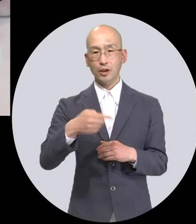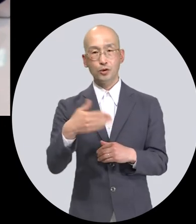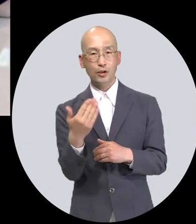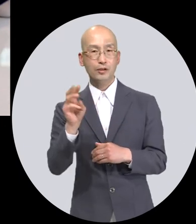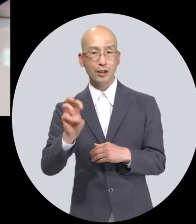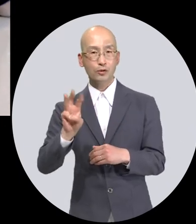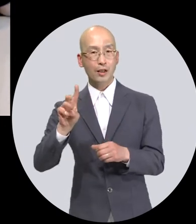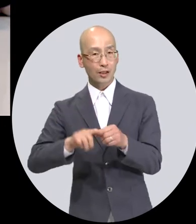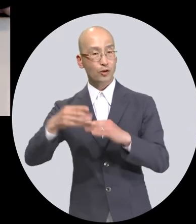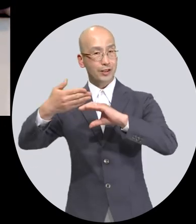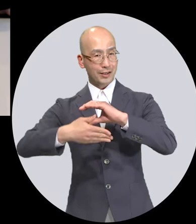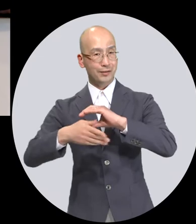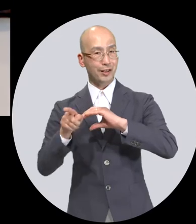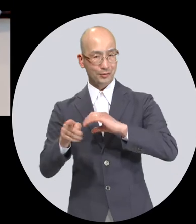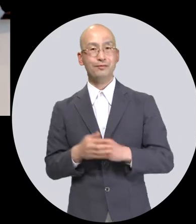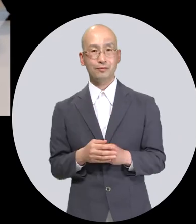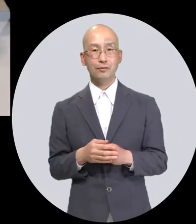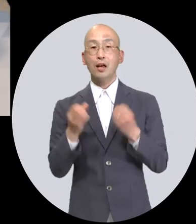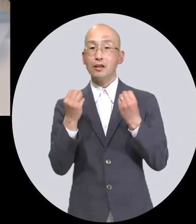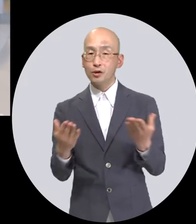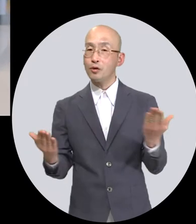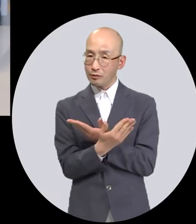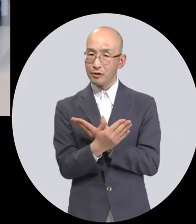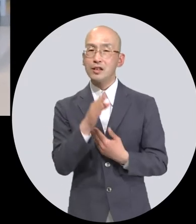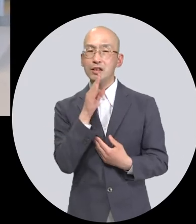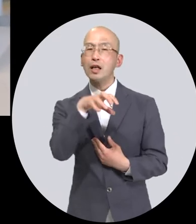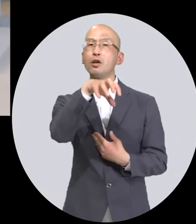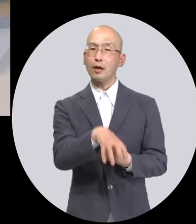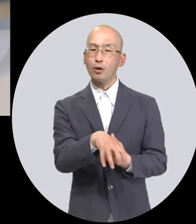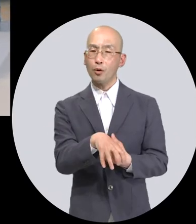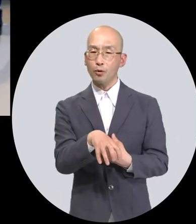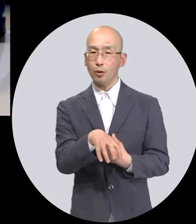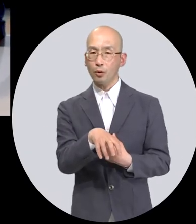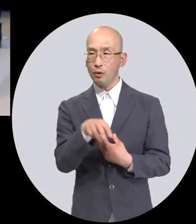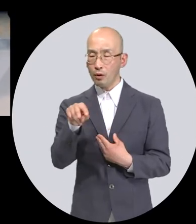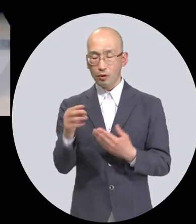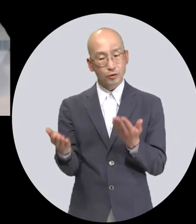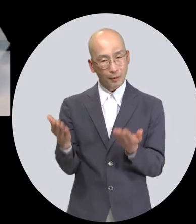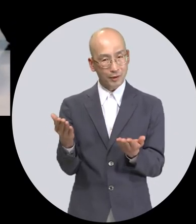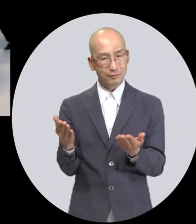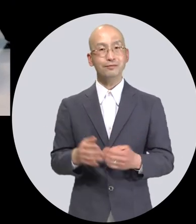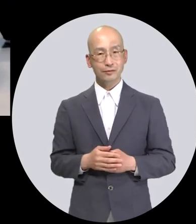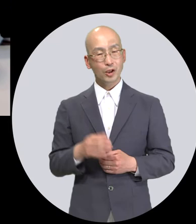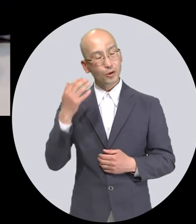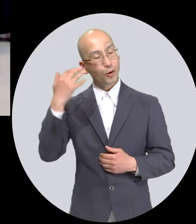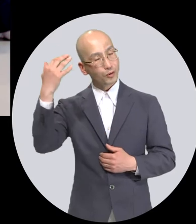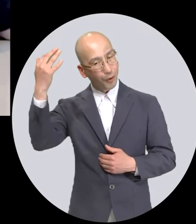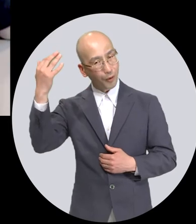写真、1933年の写真が書いてあって、リニューアル後の実際の場所と見比べ